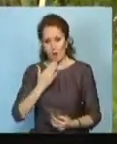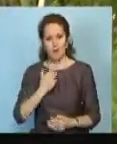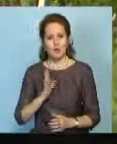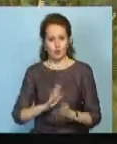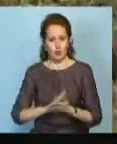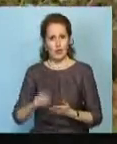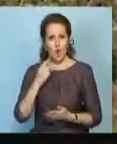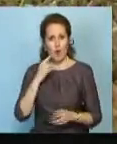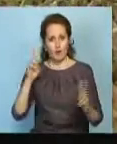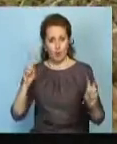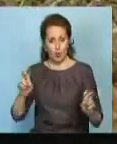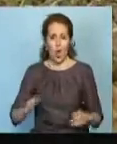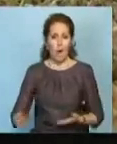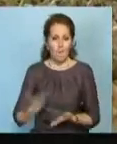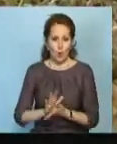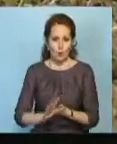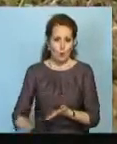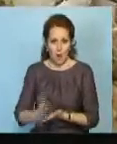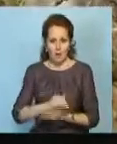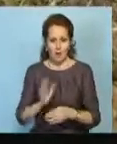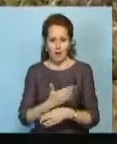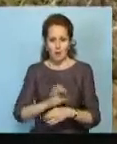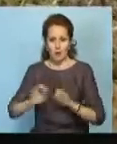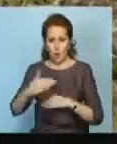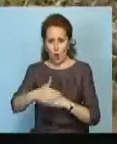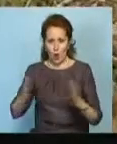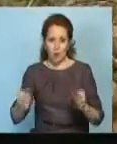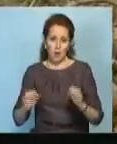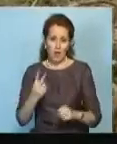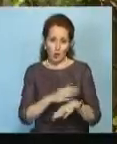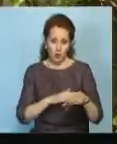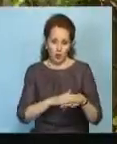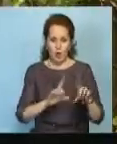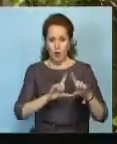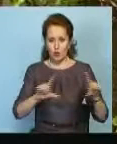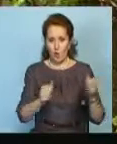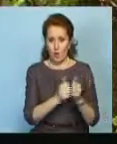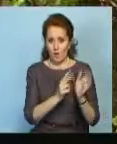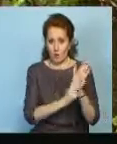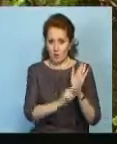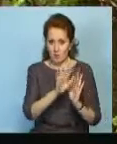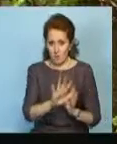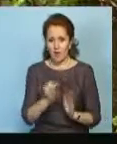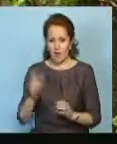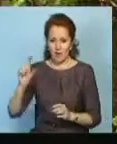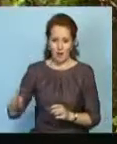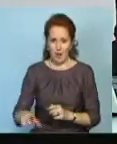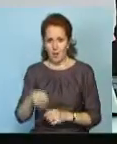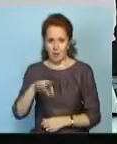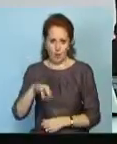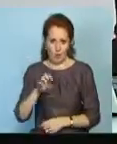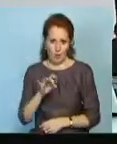и разложить его по контейнерам. Можно будет на 2 площадках в лесном массиве рядом со школой 85 и по течению реки Подборинка.